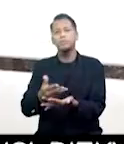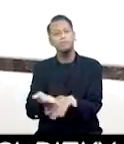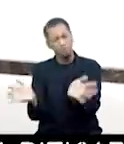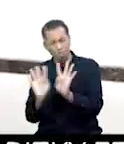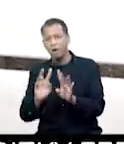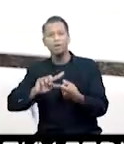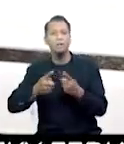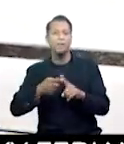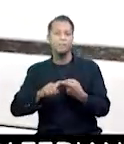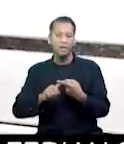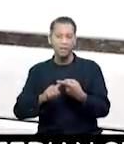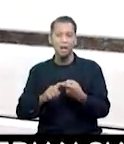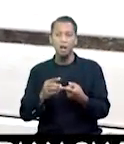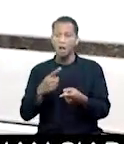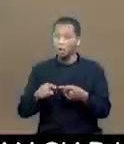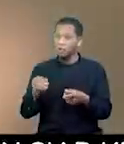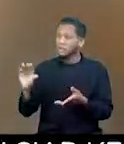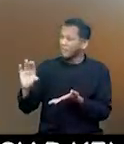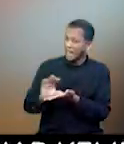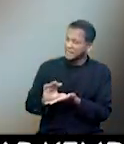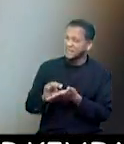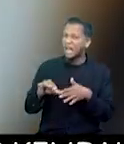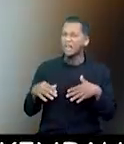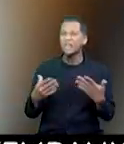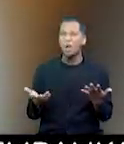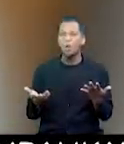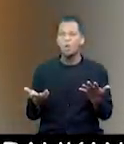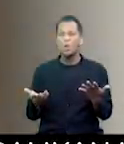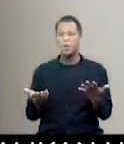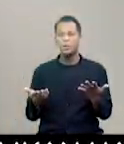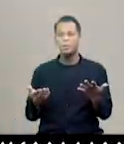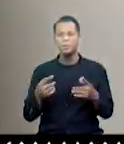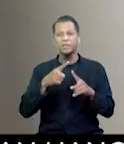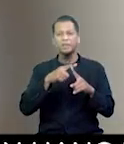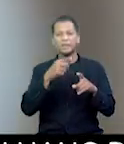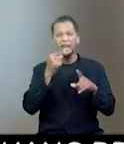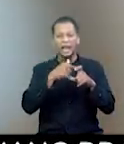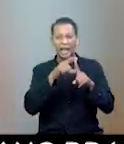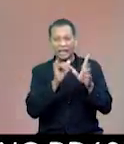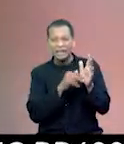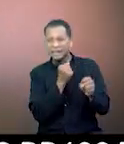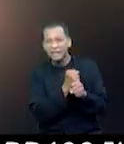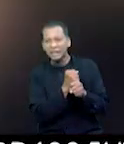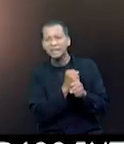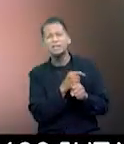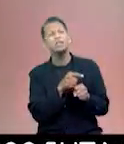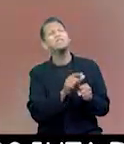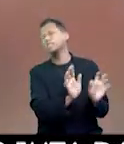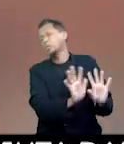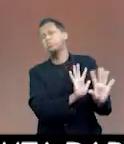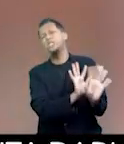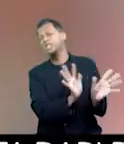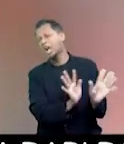investasi seperti trading binary option, ya seperti itu, termasuk titip dana. Itu sangat berbahaya, sekarang lagi marak sekali titip dana, jangan